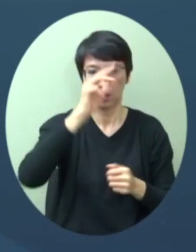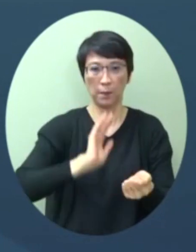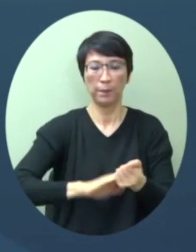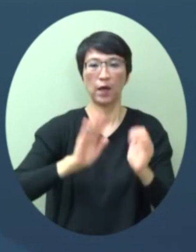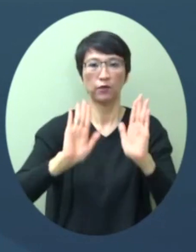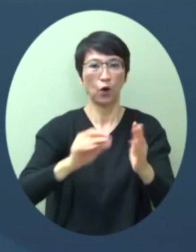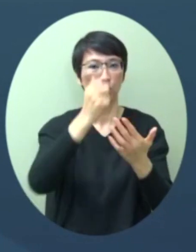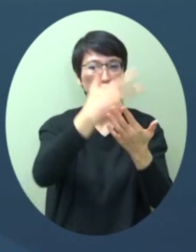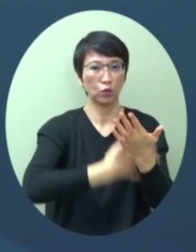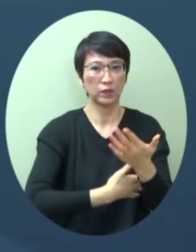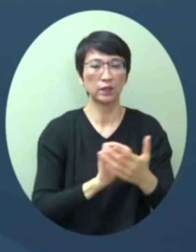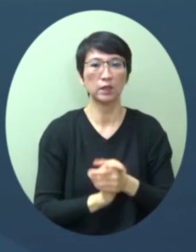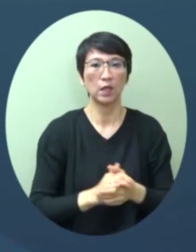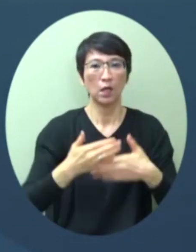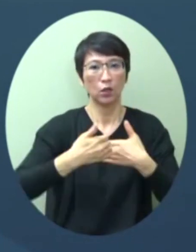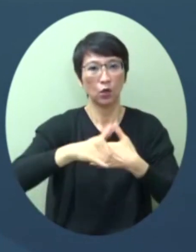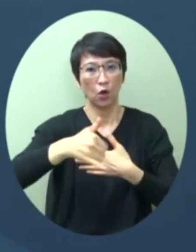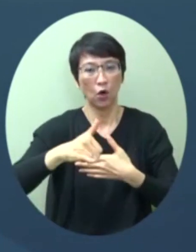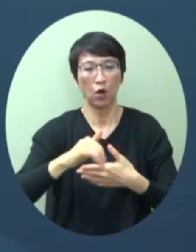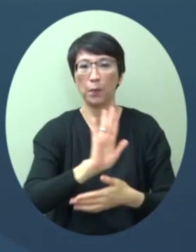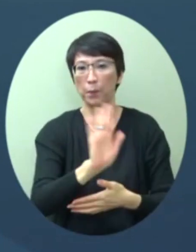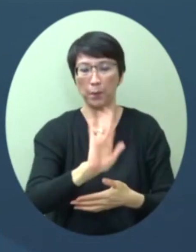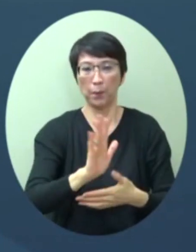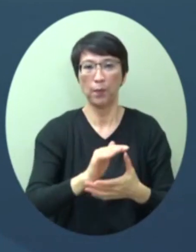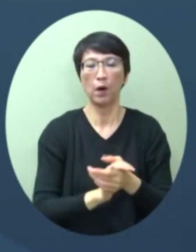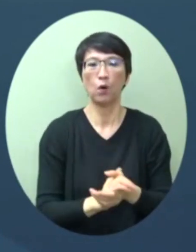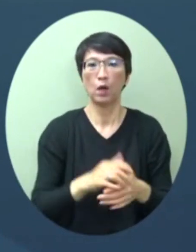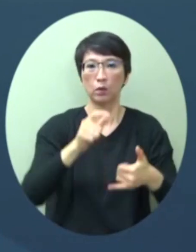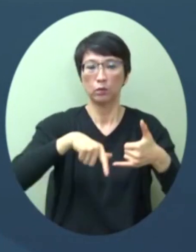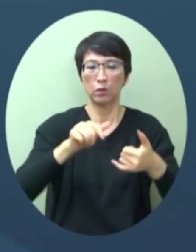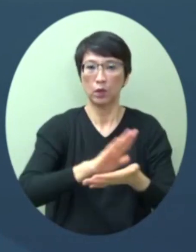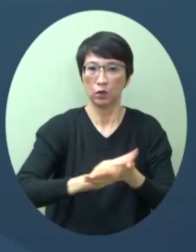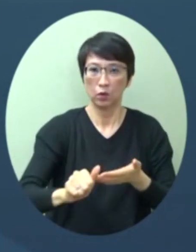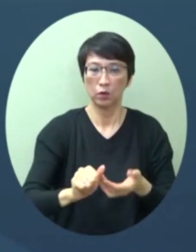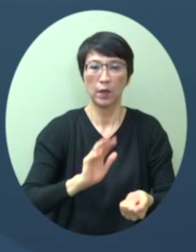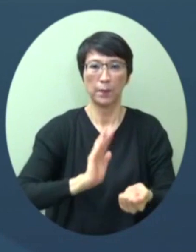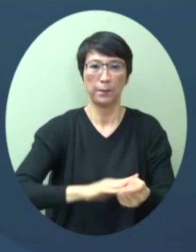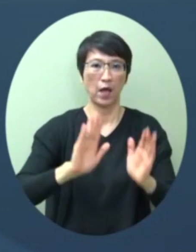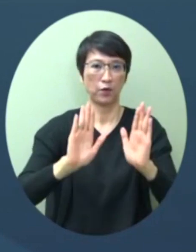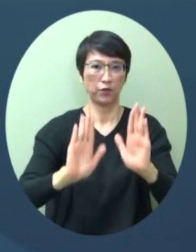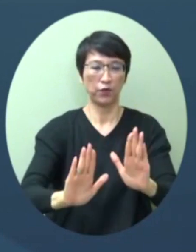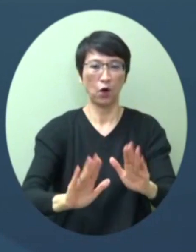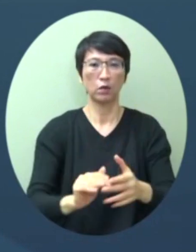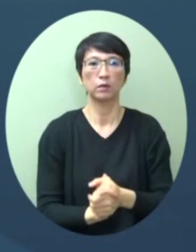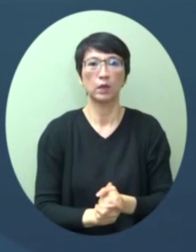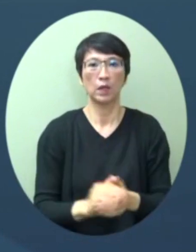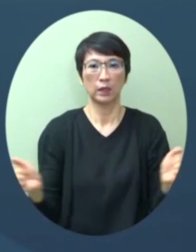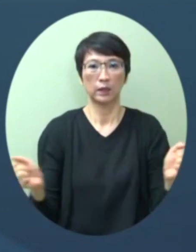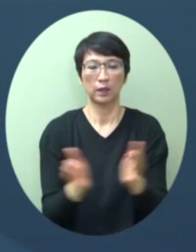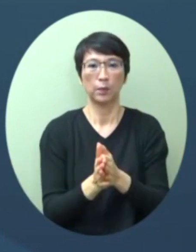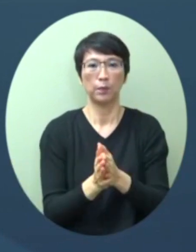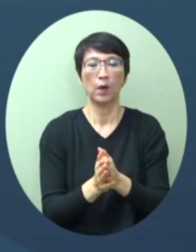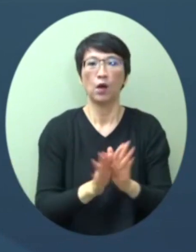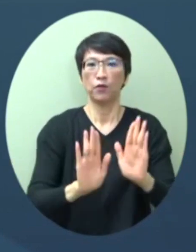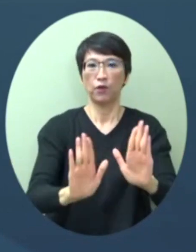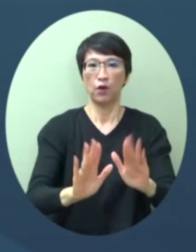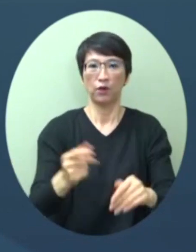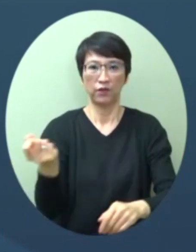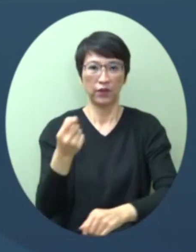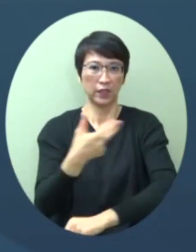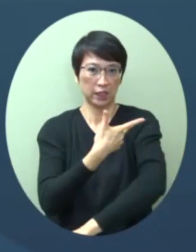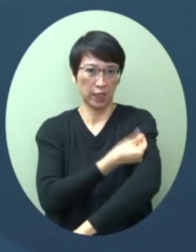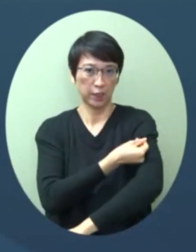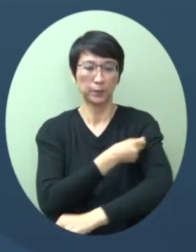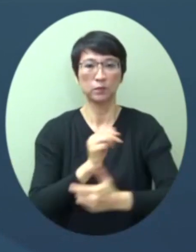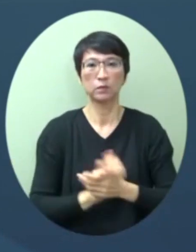措施减少外出注重个人的卫生做好防护未免感染快点打针